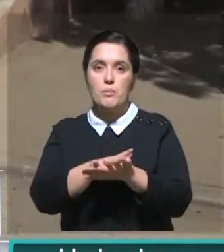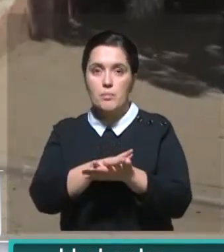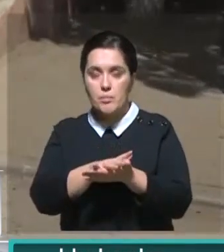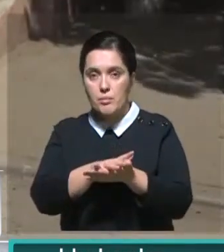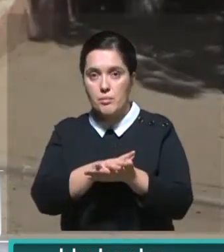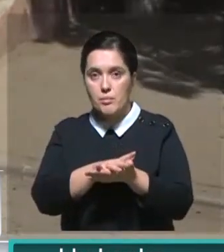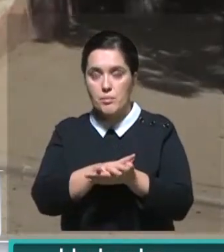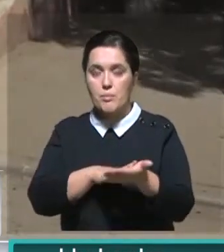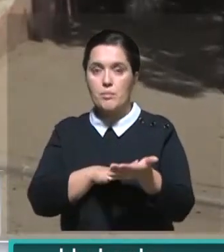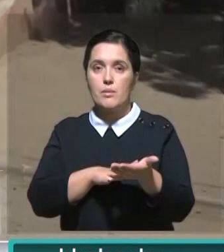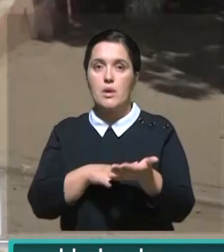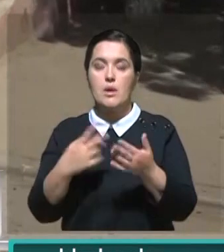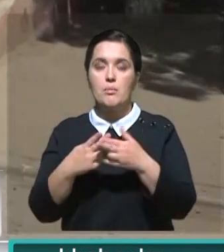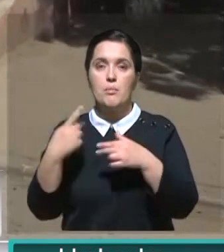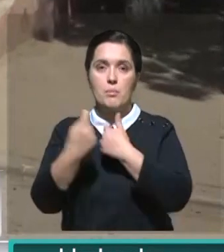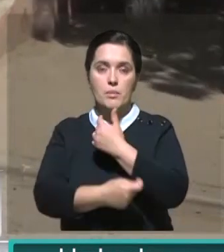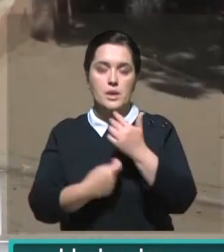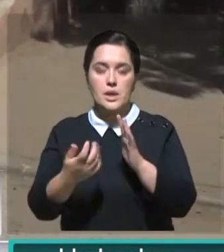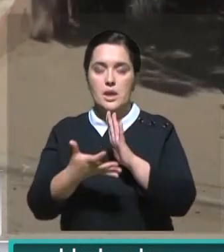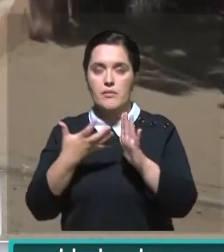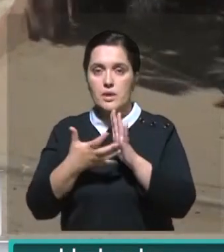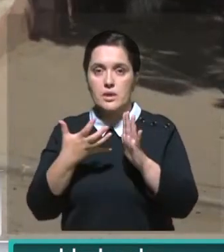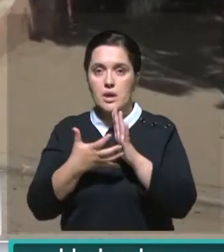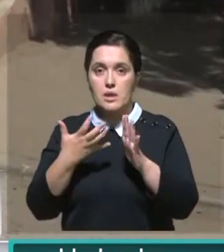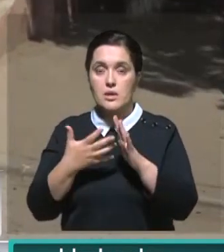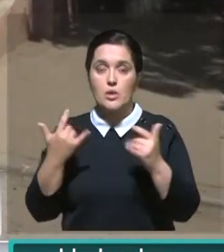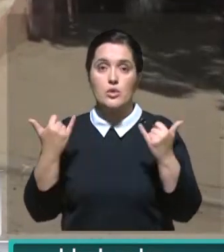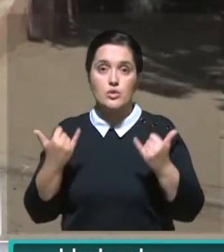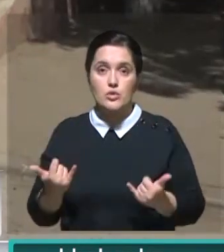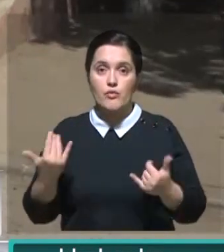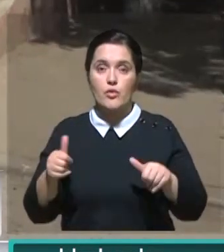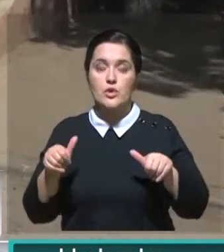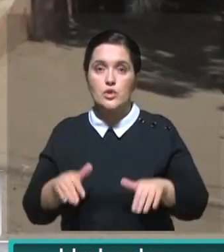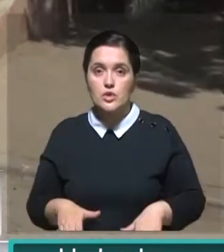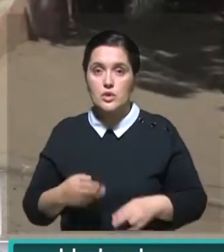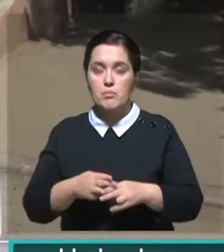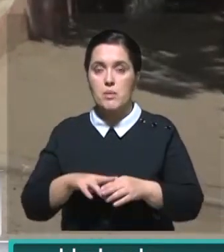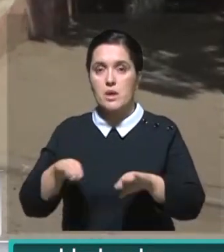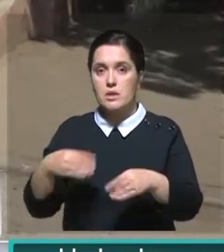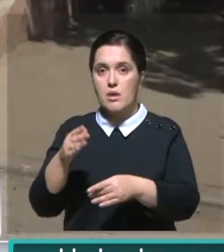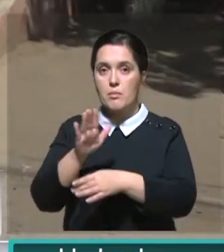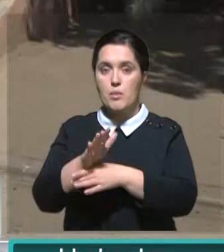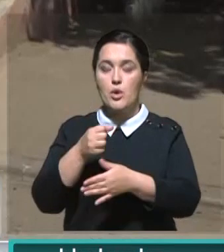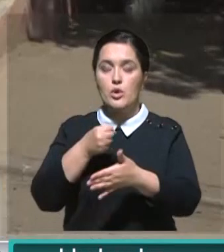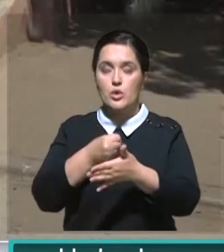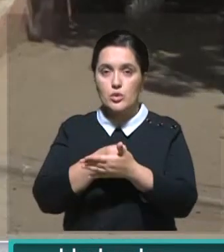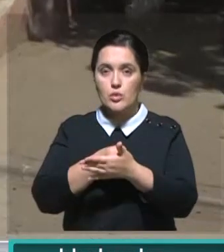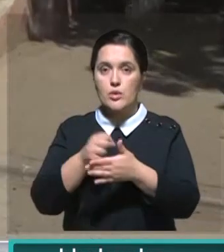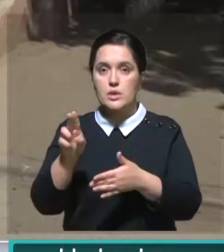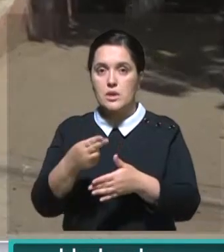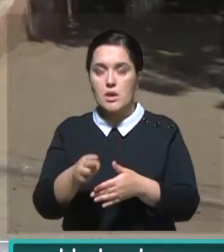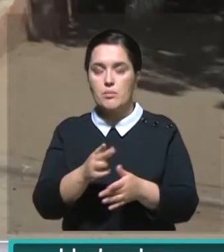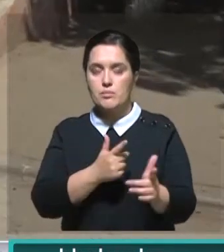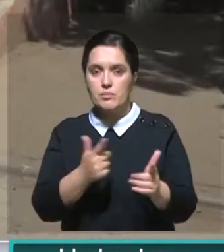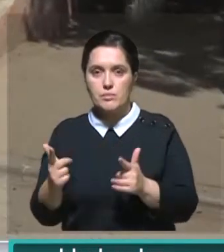дефицит инертных материалов. Однако этот вопрос в настоящее время решен. Подрядчику дано поручение до конца текущего года полностью